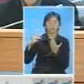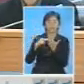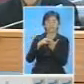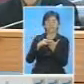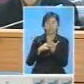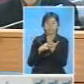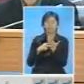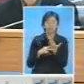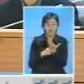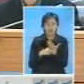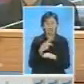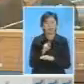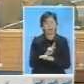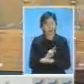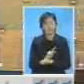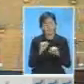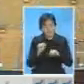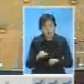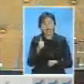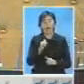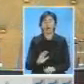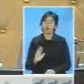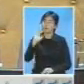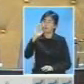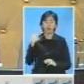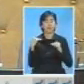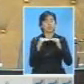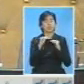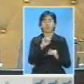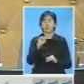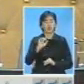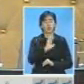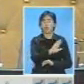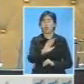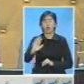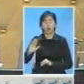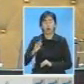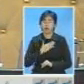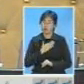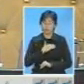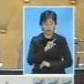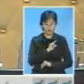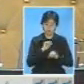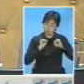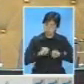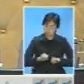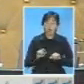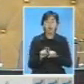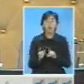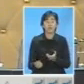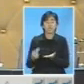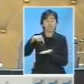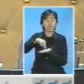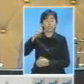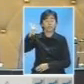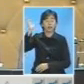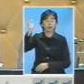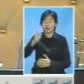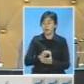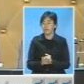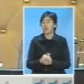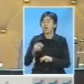ท่านประสิทธิ์ครับการประท้วงเป็นสิทธิ์ของผู้แทนแต่ว่าผมมีหน้าที่วินิจฉัยเหมือนท่านลุกขึ้นมาเนี่ยนะครับท่